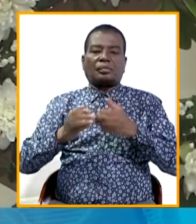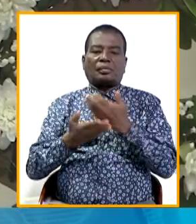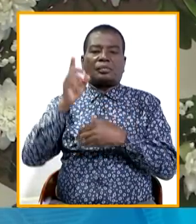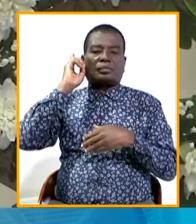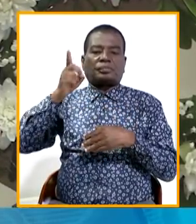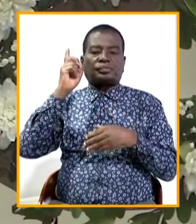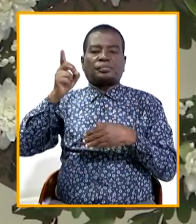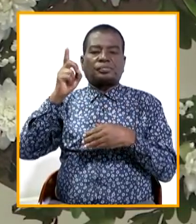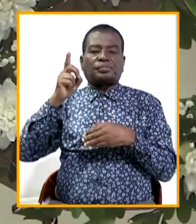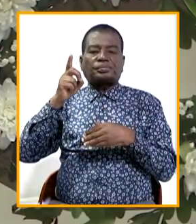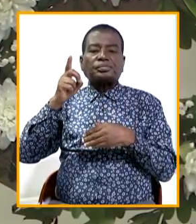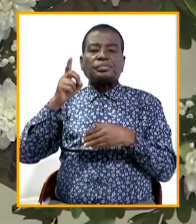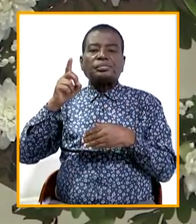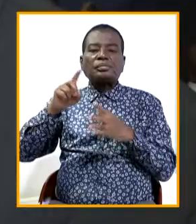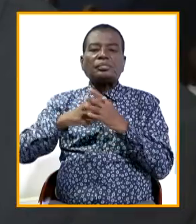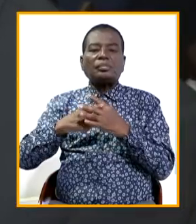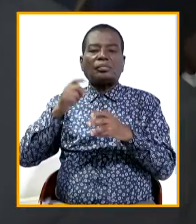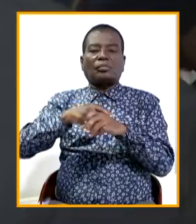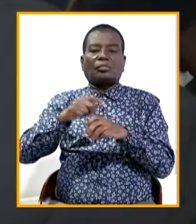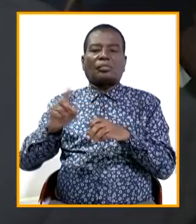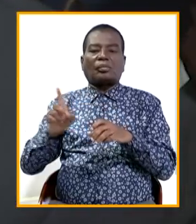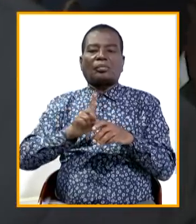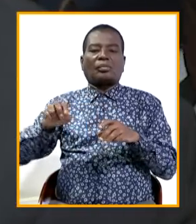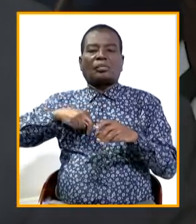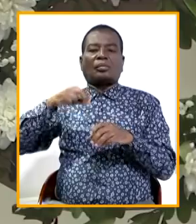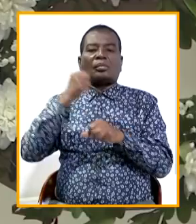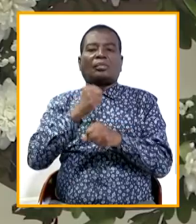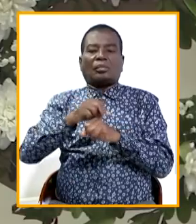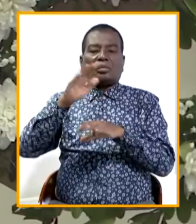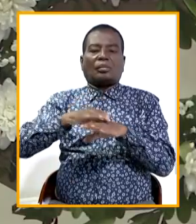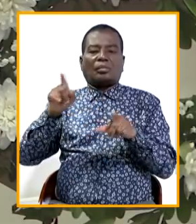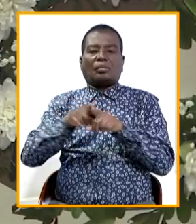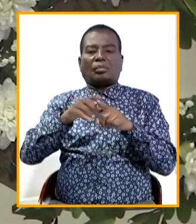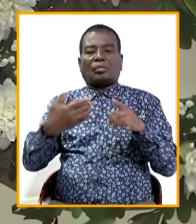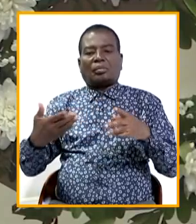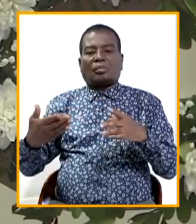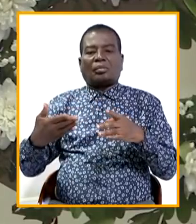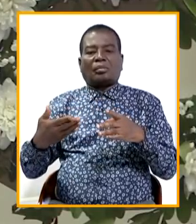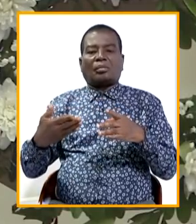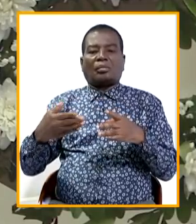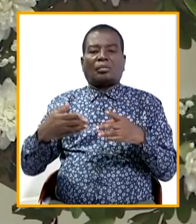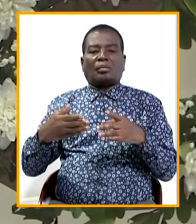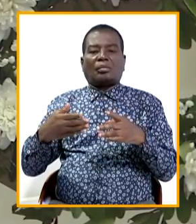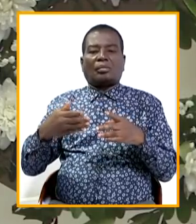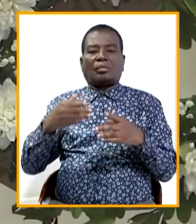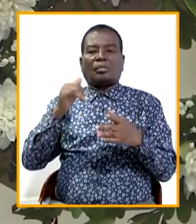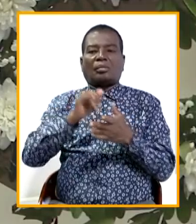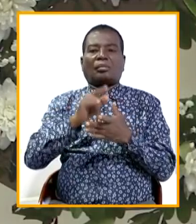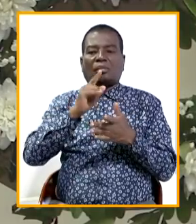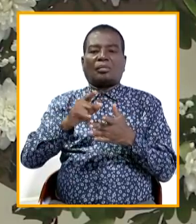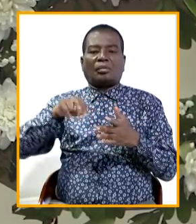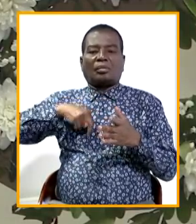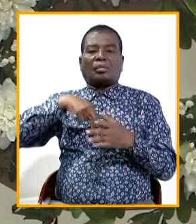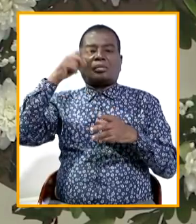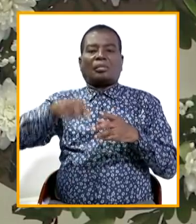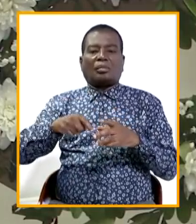dialogue. À partir du moment où nous travaillons sur la même matière, il me semble que nous devons